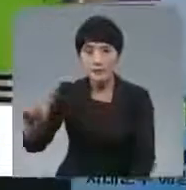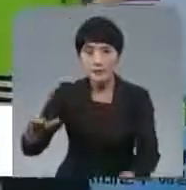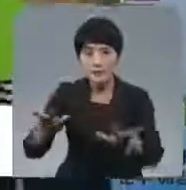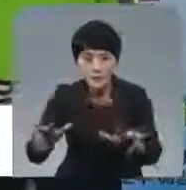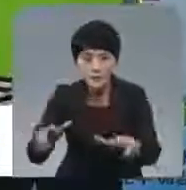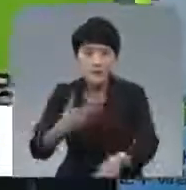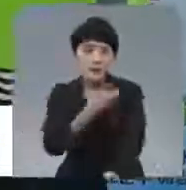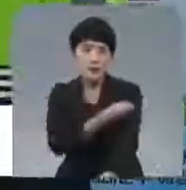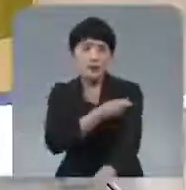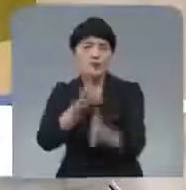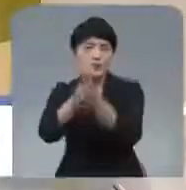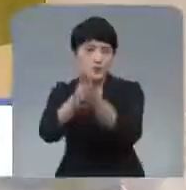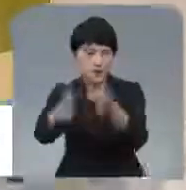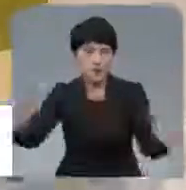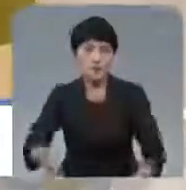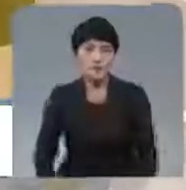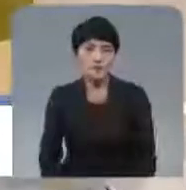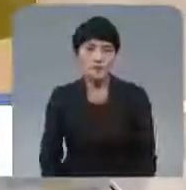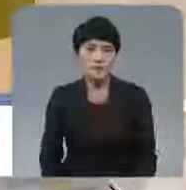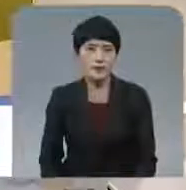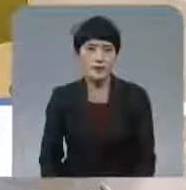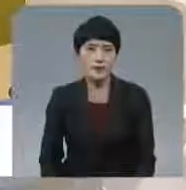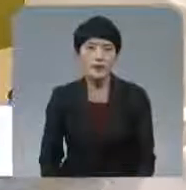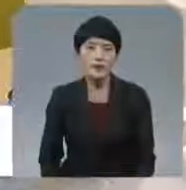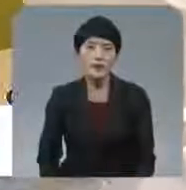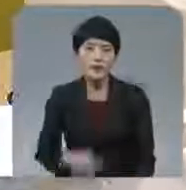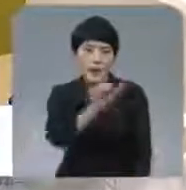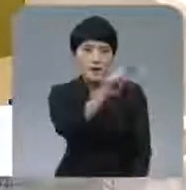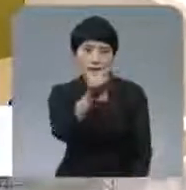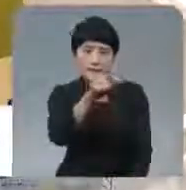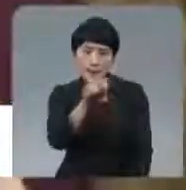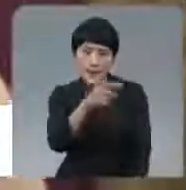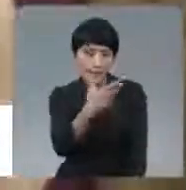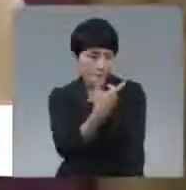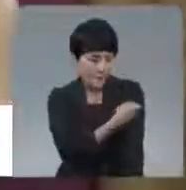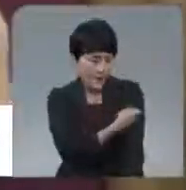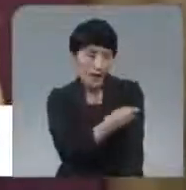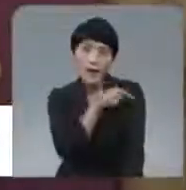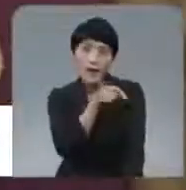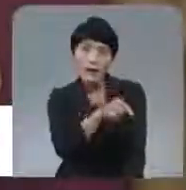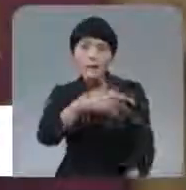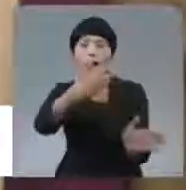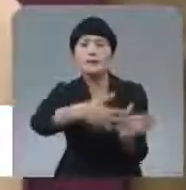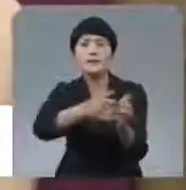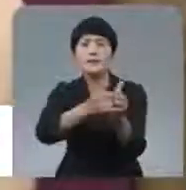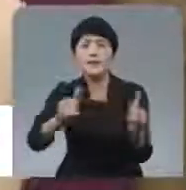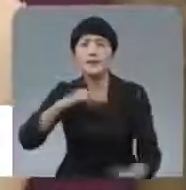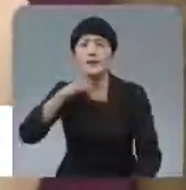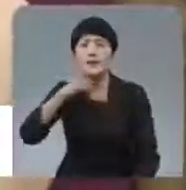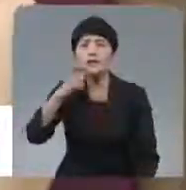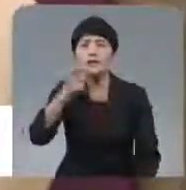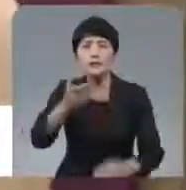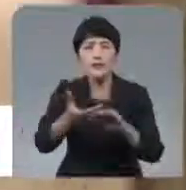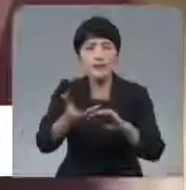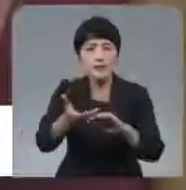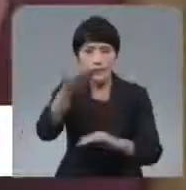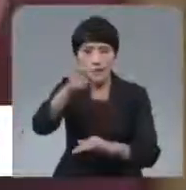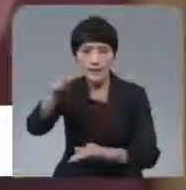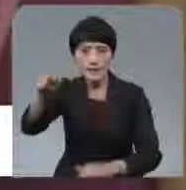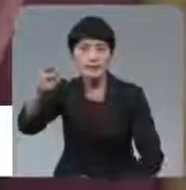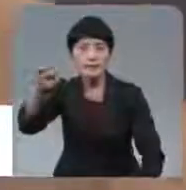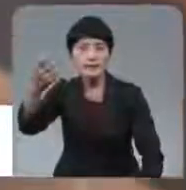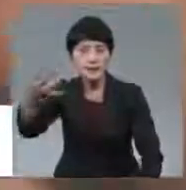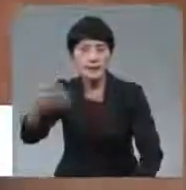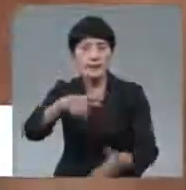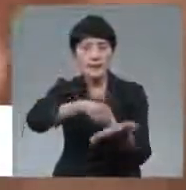program vaksinasi Di semester pertama tahun ini akan dimulai pada tanggal 5 Juli sebanyak 197000 orang warga